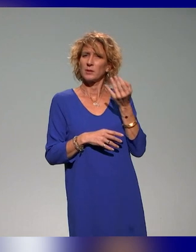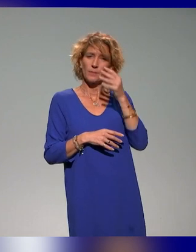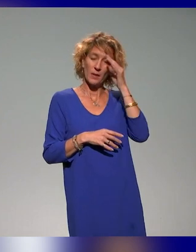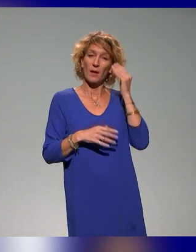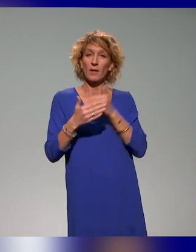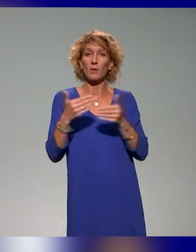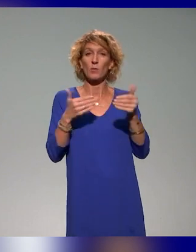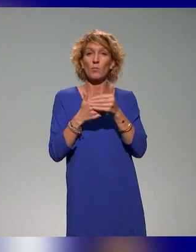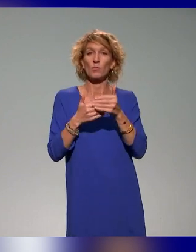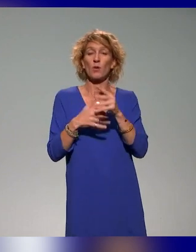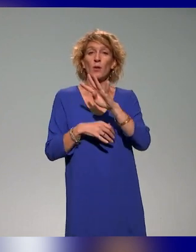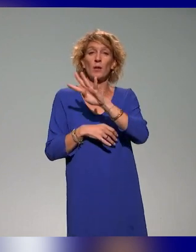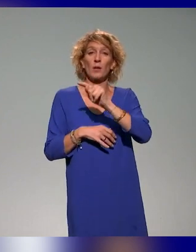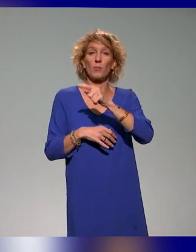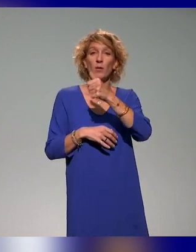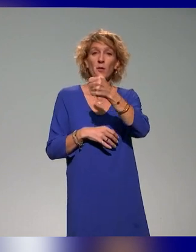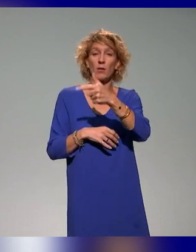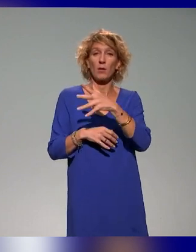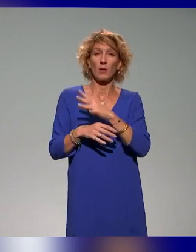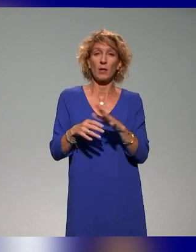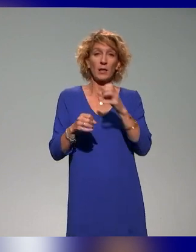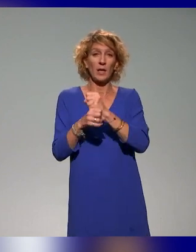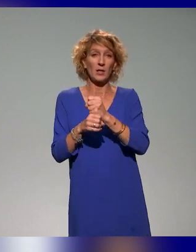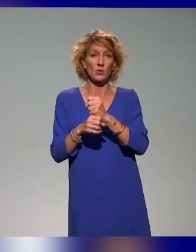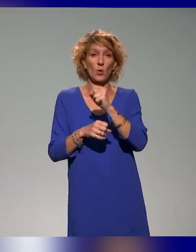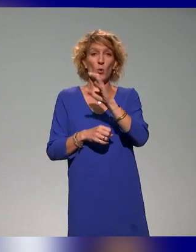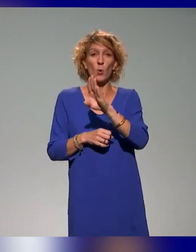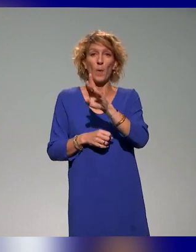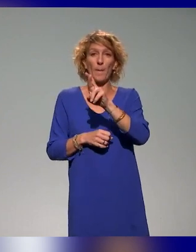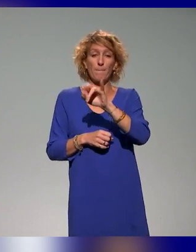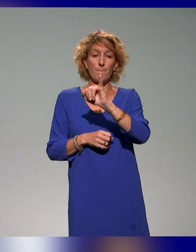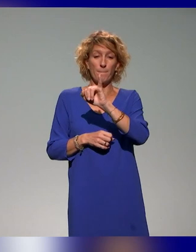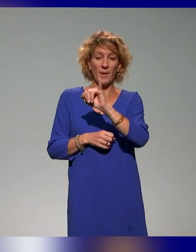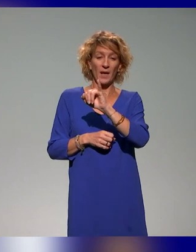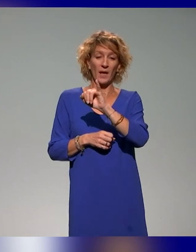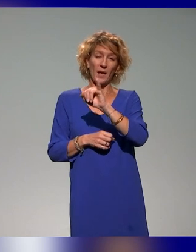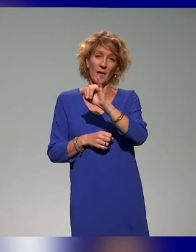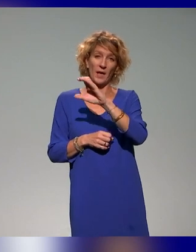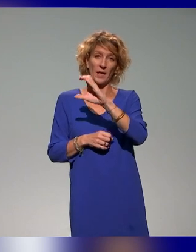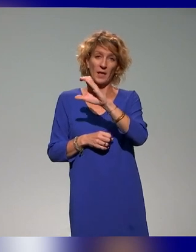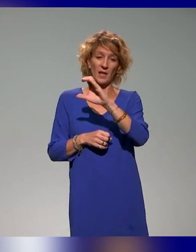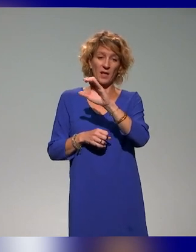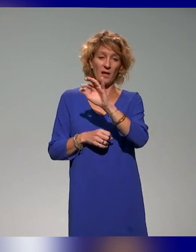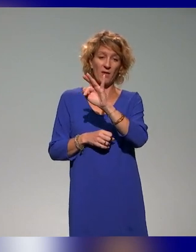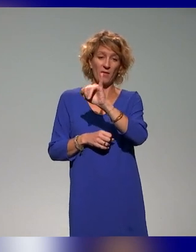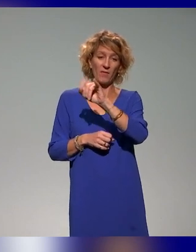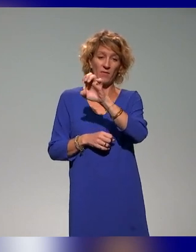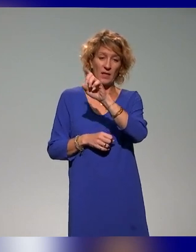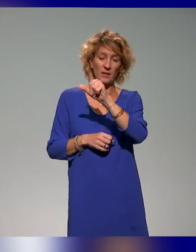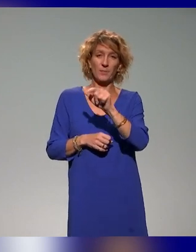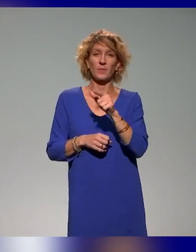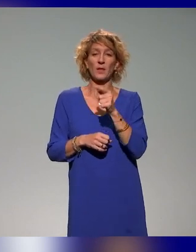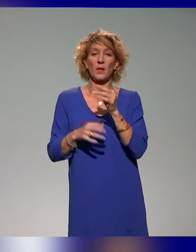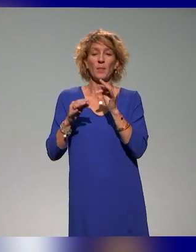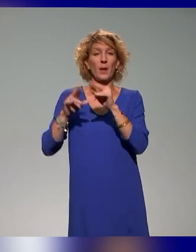Moodle 4.1, nous avons l'apparition de Brickfield, pour l'analyse de documents, enfin l'analyse de son